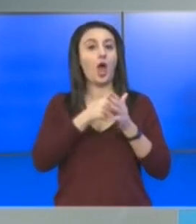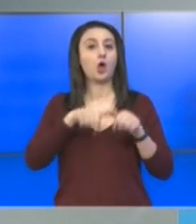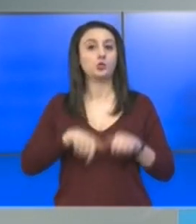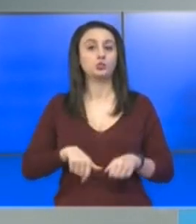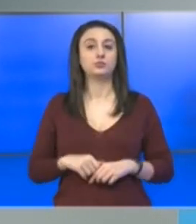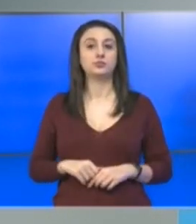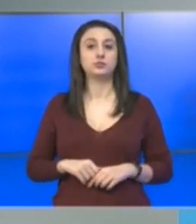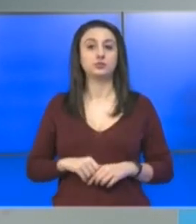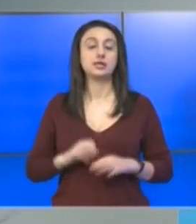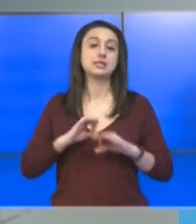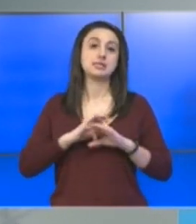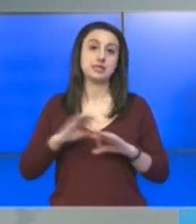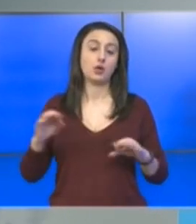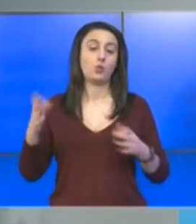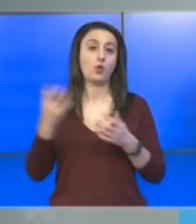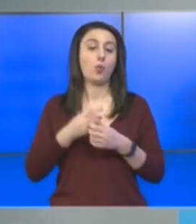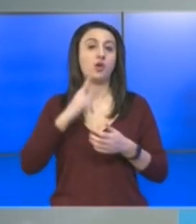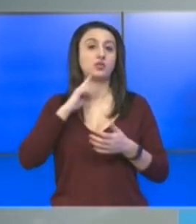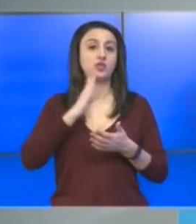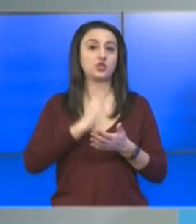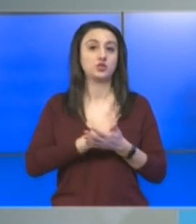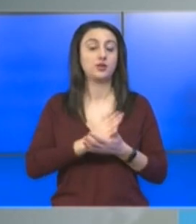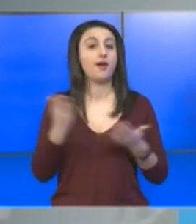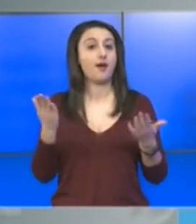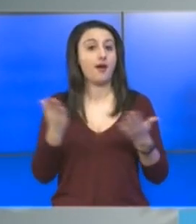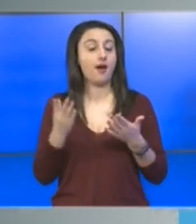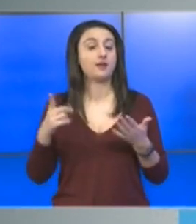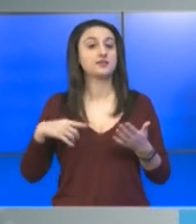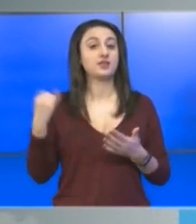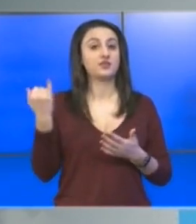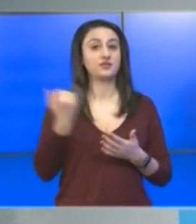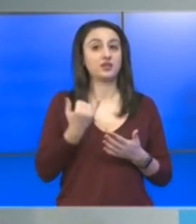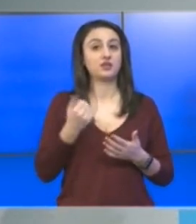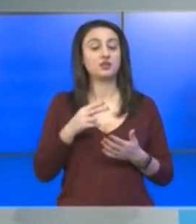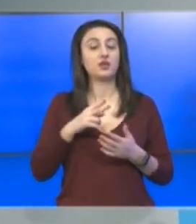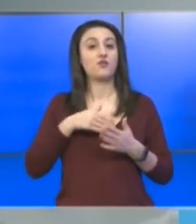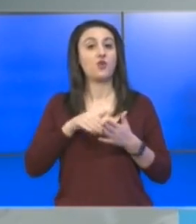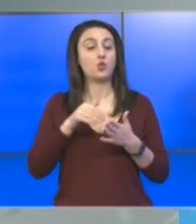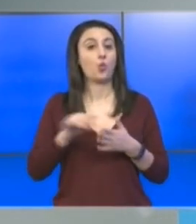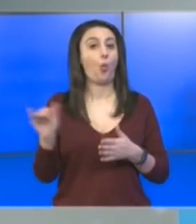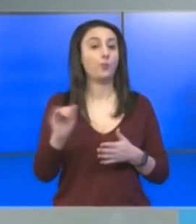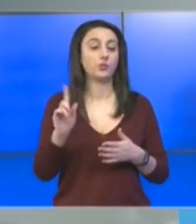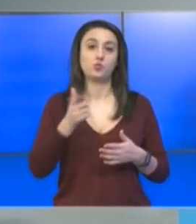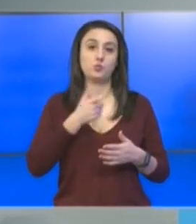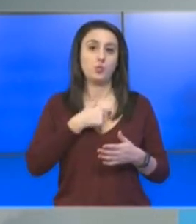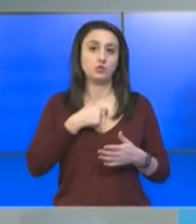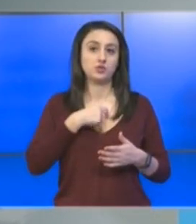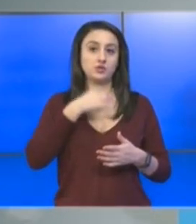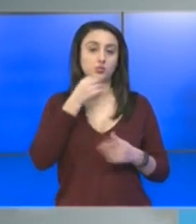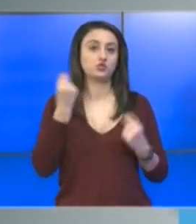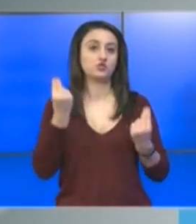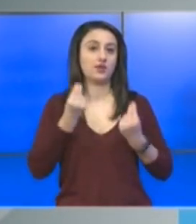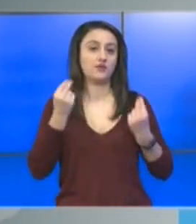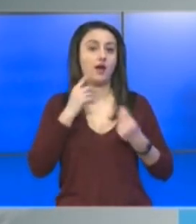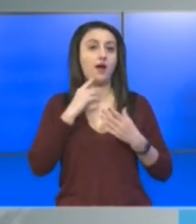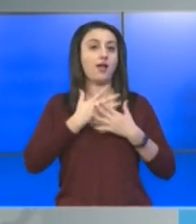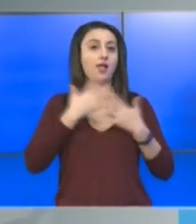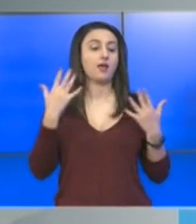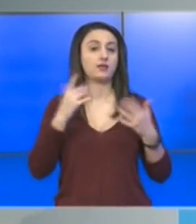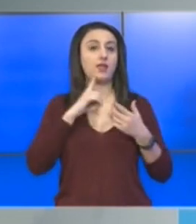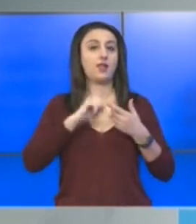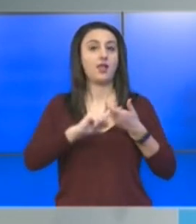moment și, în mod sigur, se va lua o decizie care să vină în folosul copilor. N-aș putea să fac o precizare clară legată